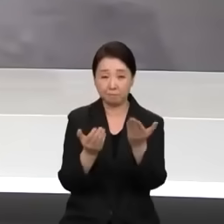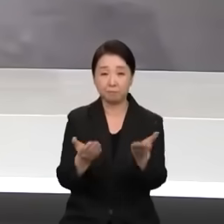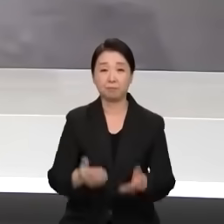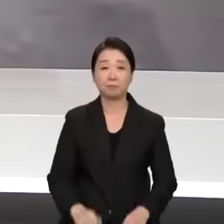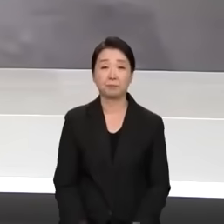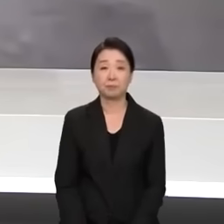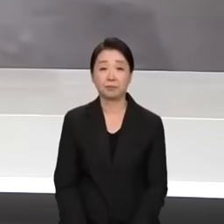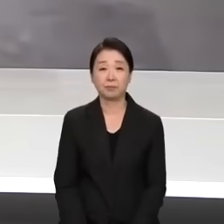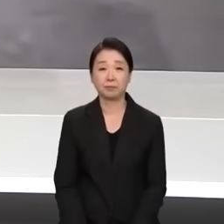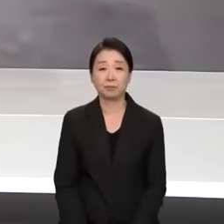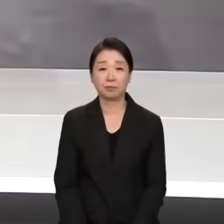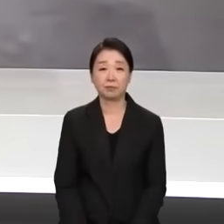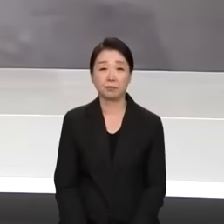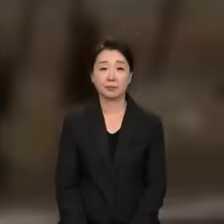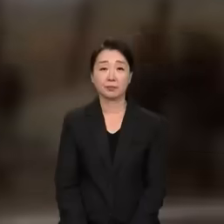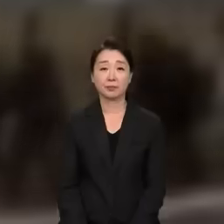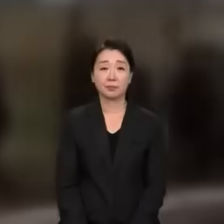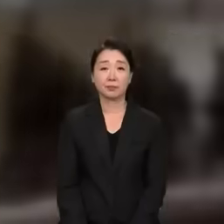기자가 보도합니다.